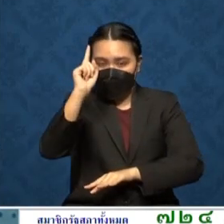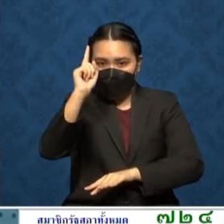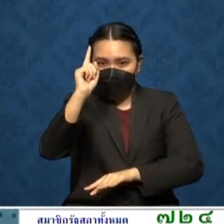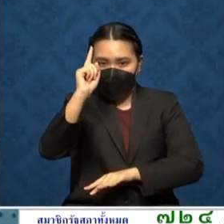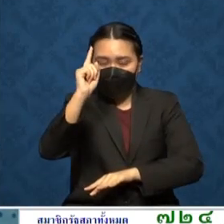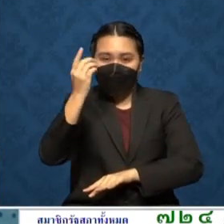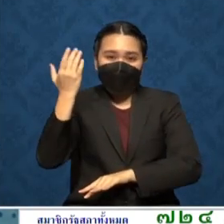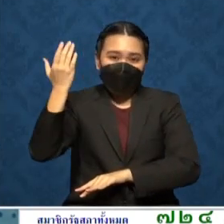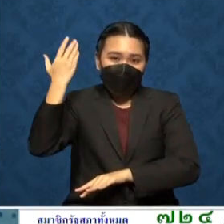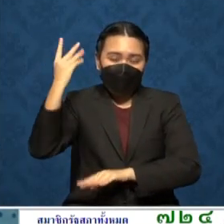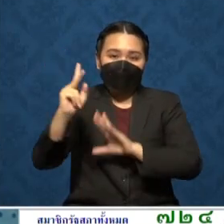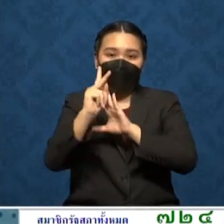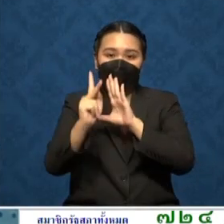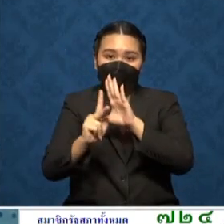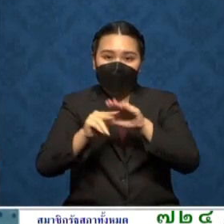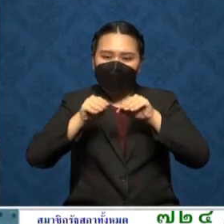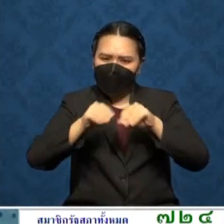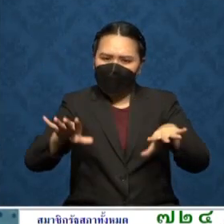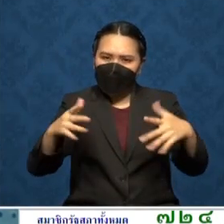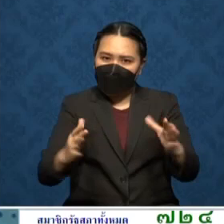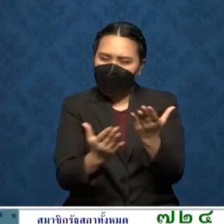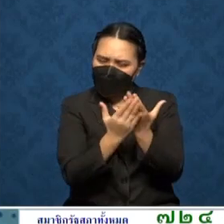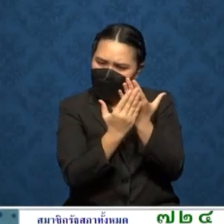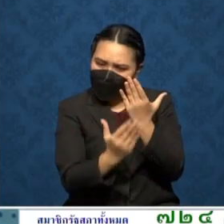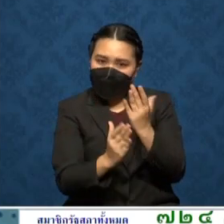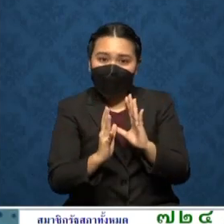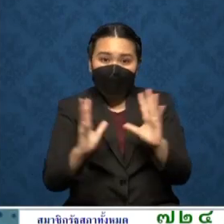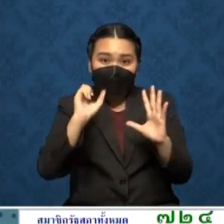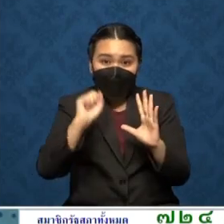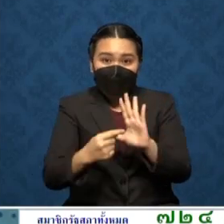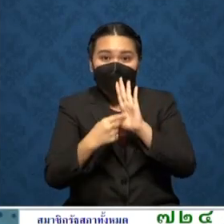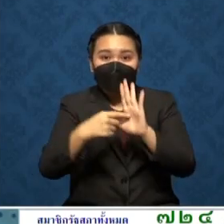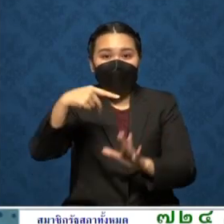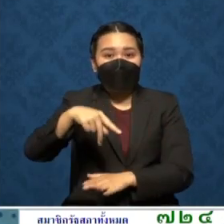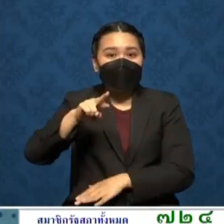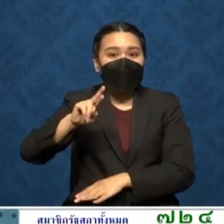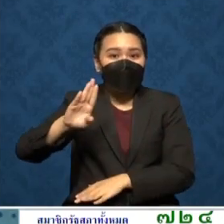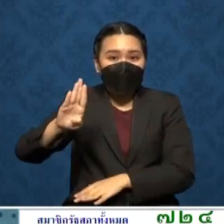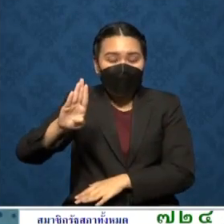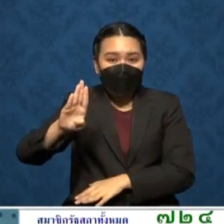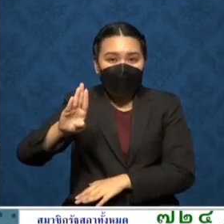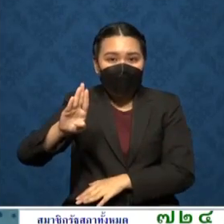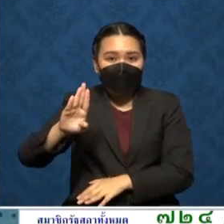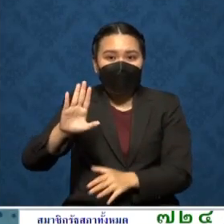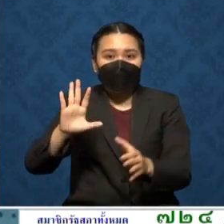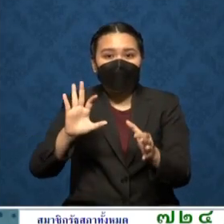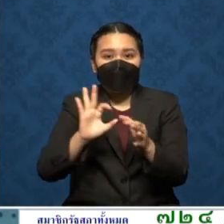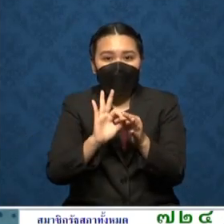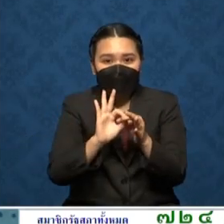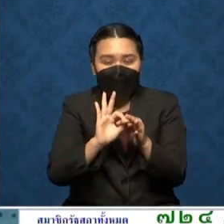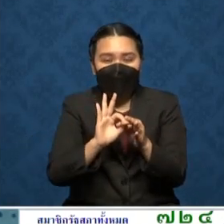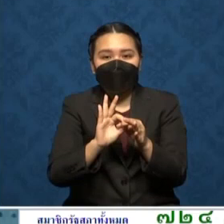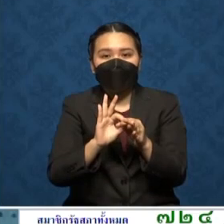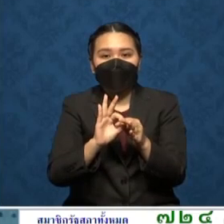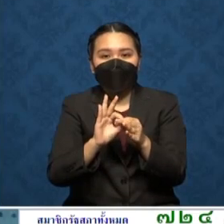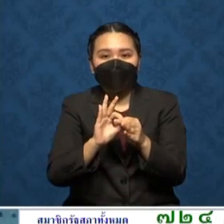ยออกกฎหมายทำนองนี้กันไปแล้วหลายฉบับไม่ใช่หรือเช่นพระราชบัญญัติว่าด้วยธุรกรรมทางอิเล็กทรอนิก